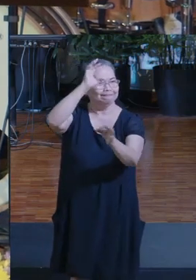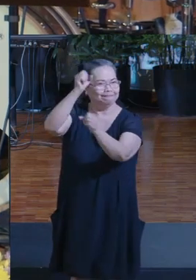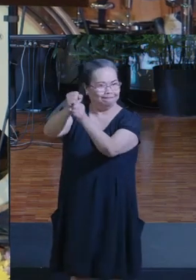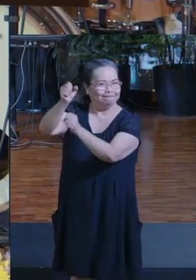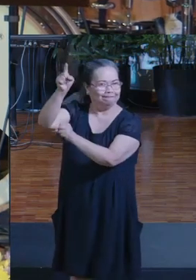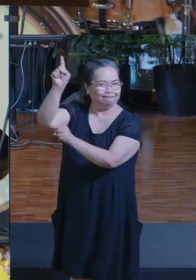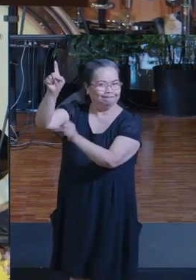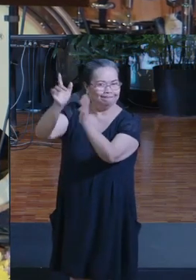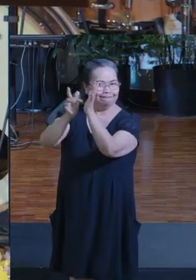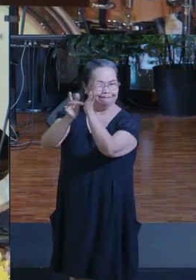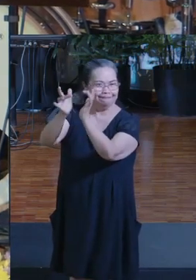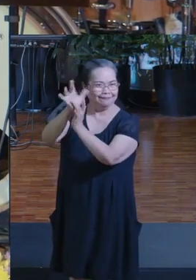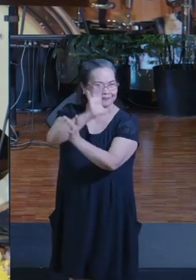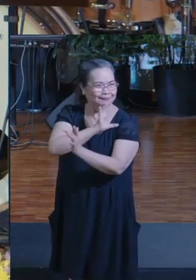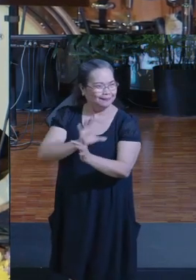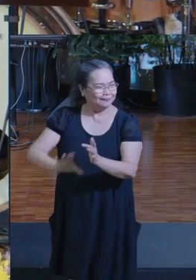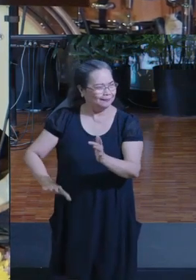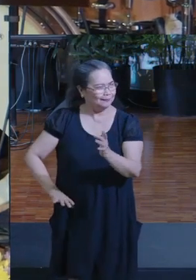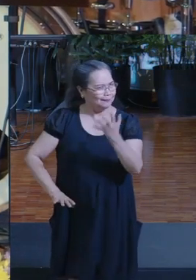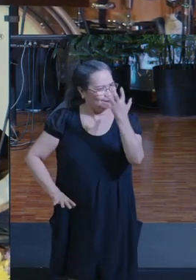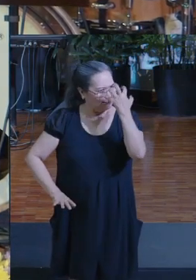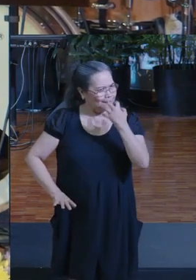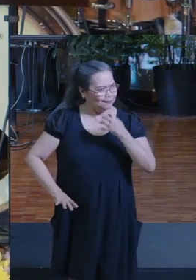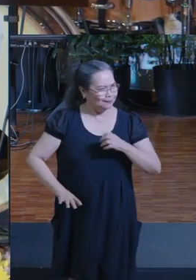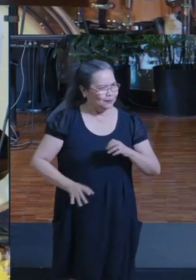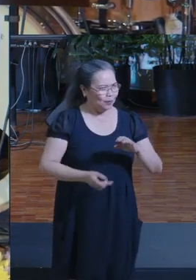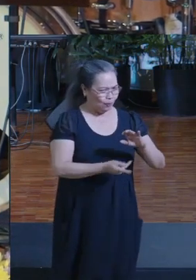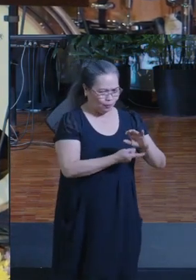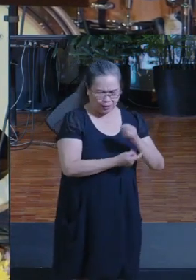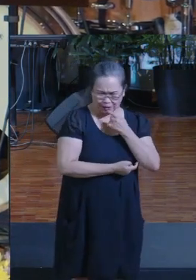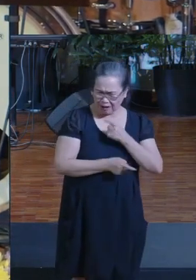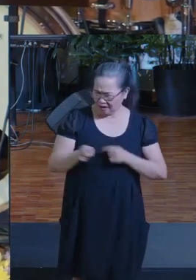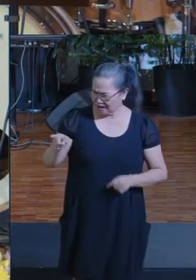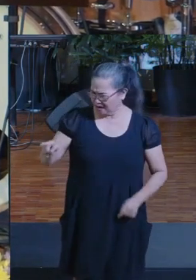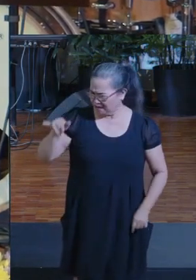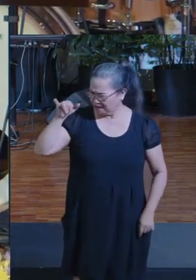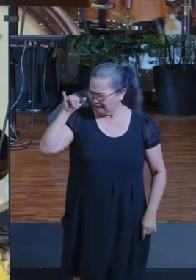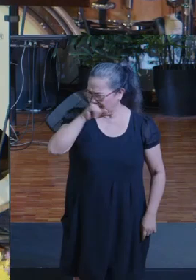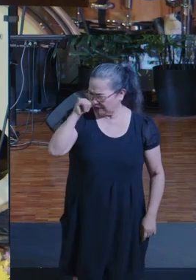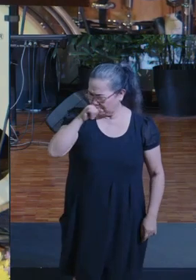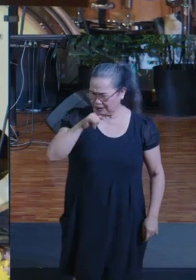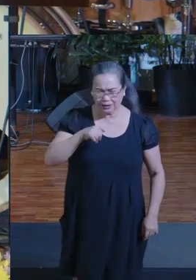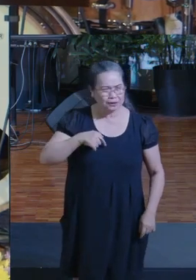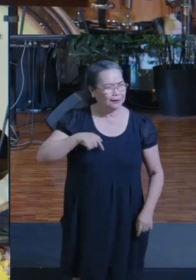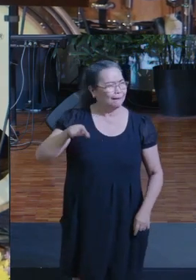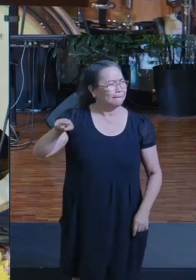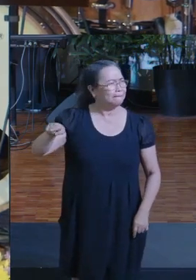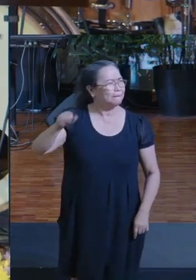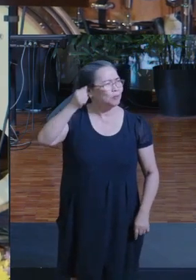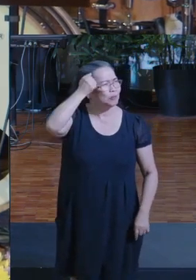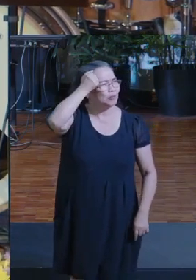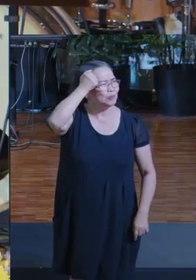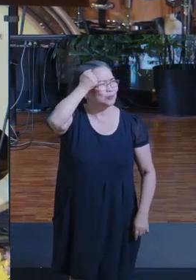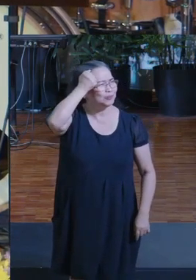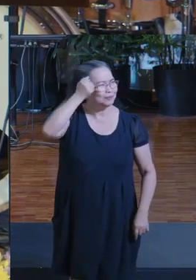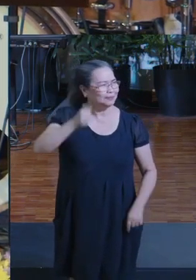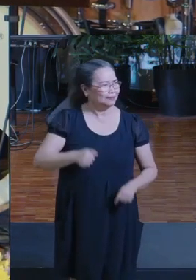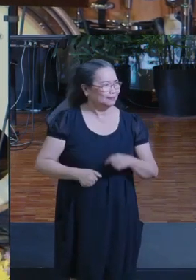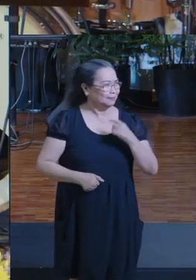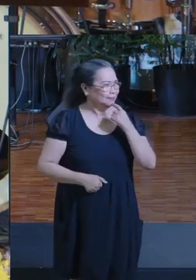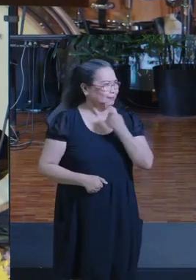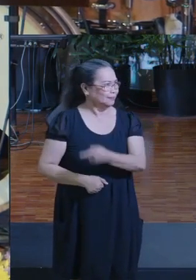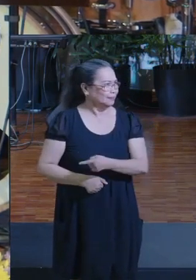pagkainis. Sabi niya, "Oh foolish Galatians." No? Sa Tagalog